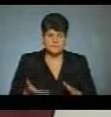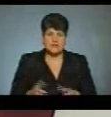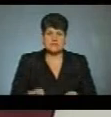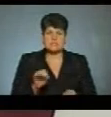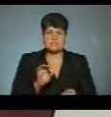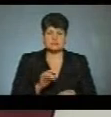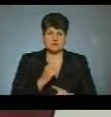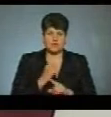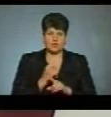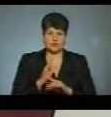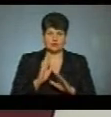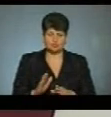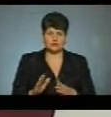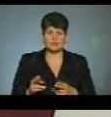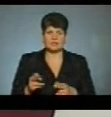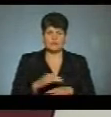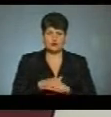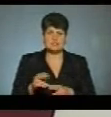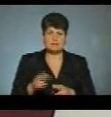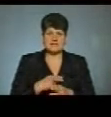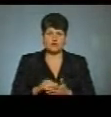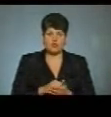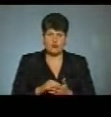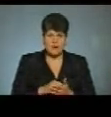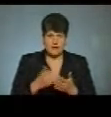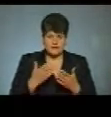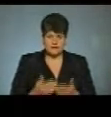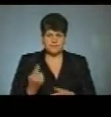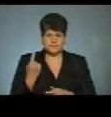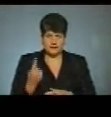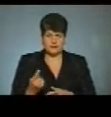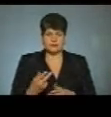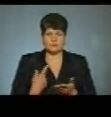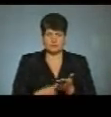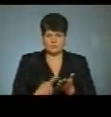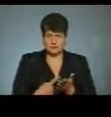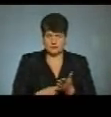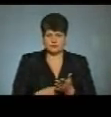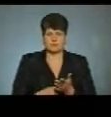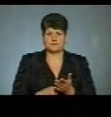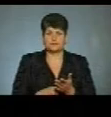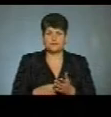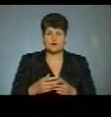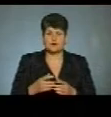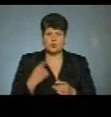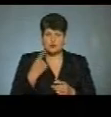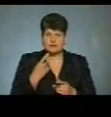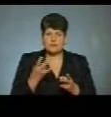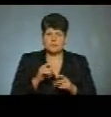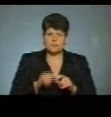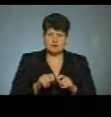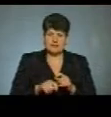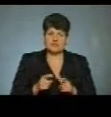Заборонено перебувати на вулицях без документів, що посвідчують особу, підтверджують громадянство чи спеціальний статус. Це потрібно, щоб